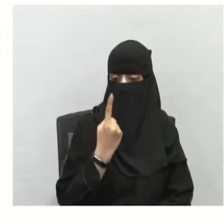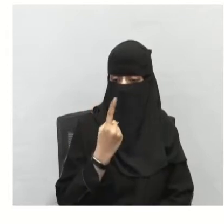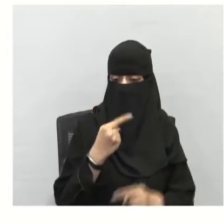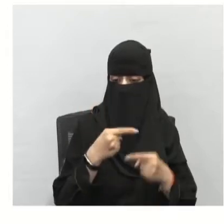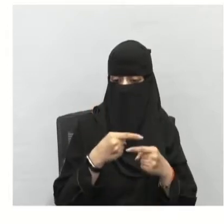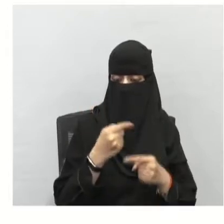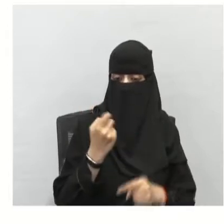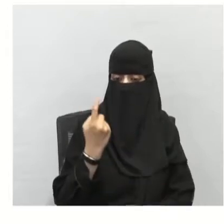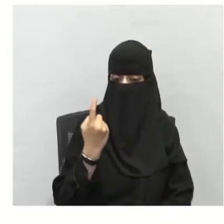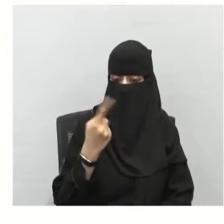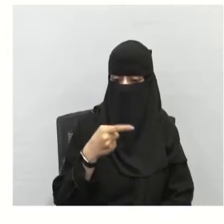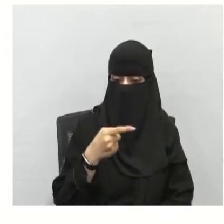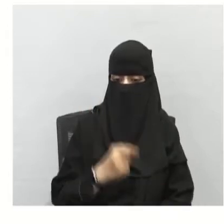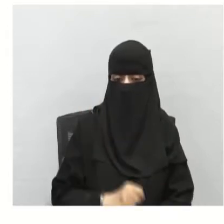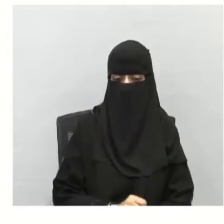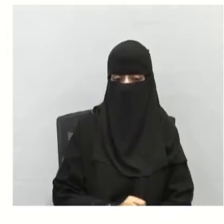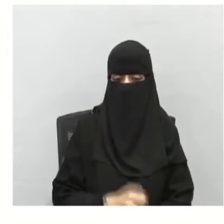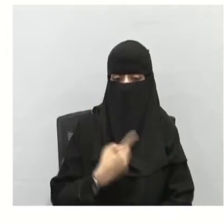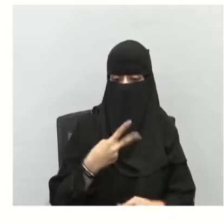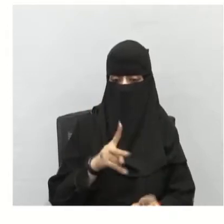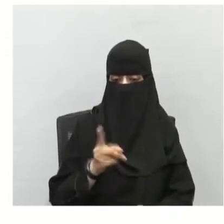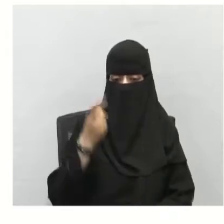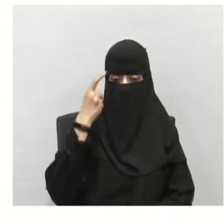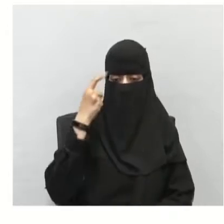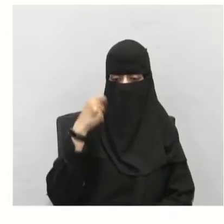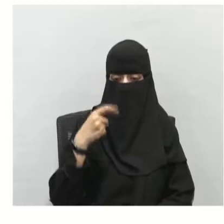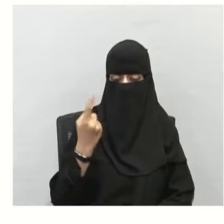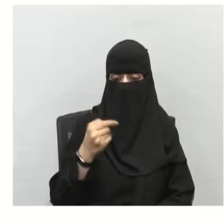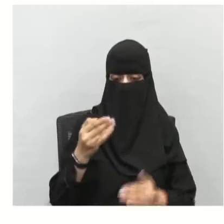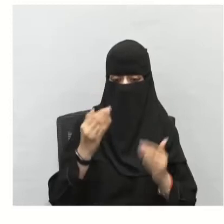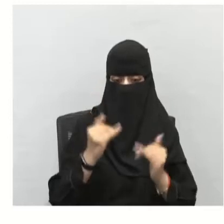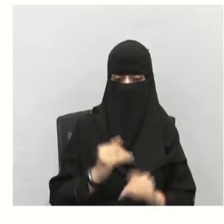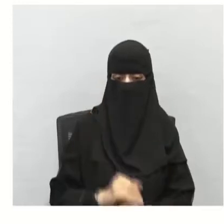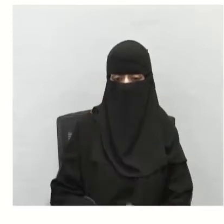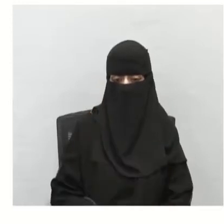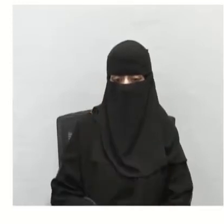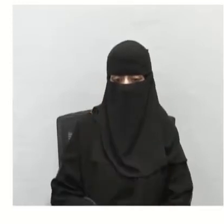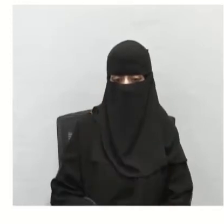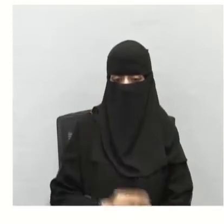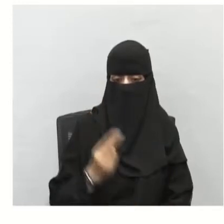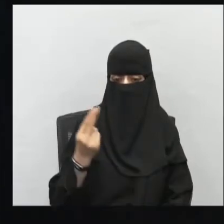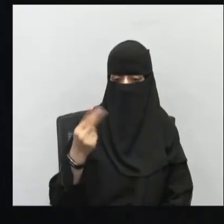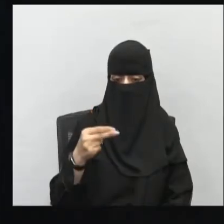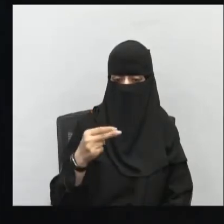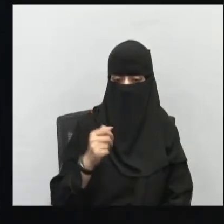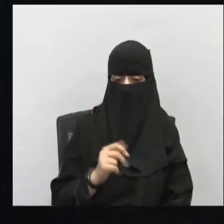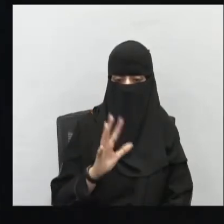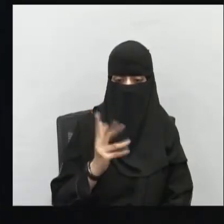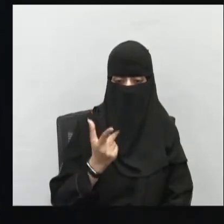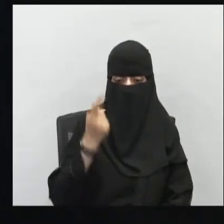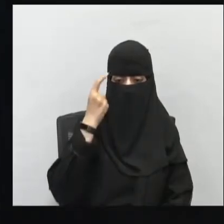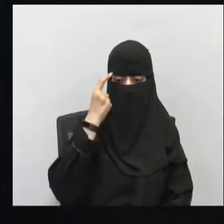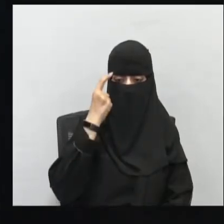10 ضرب 1 يساوي 10، بالتالي هنا بدأنا بالعشرة. ننتقل إلى المربع الثاني، 20. كيف توصلنا